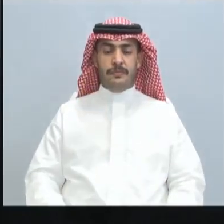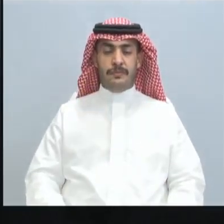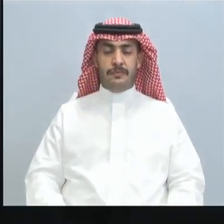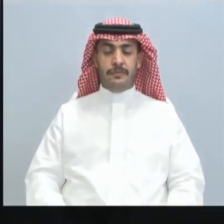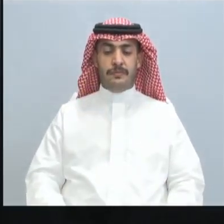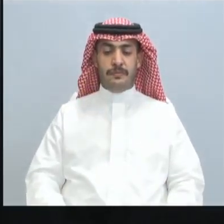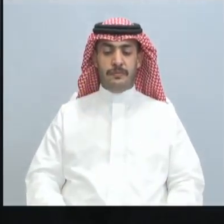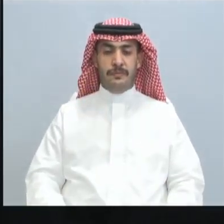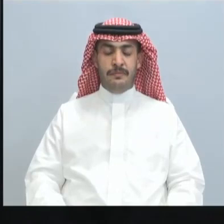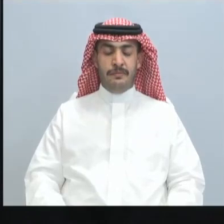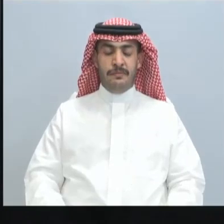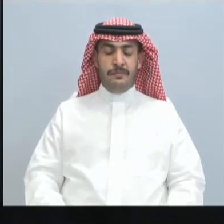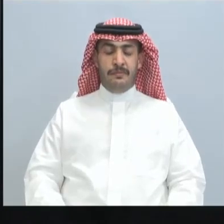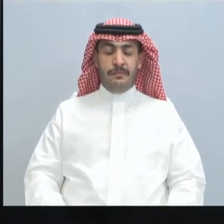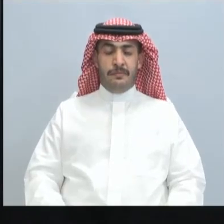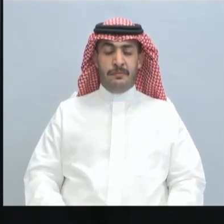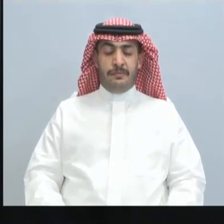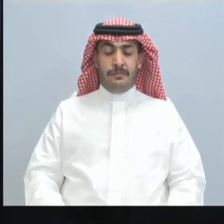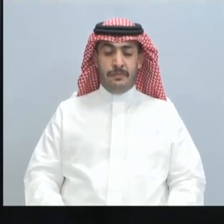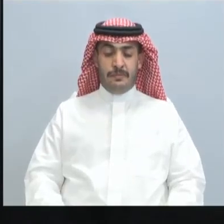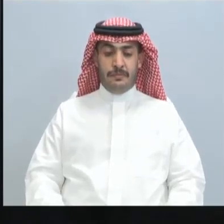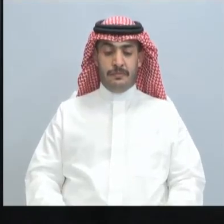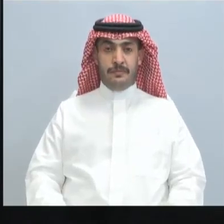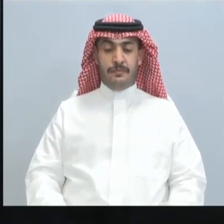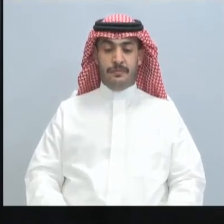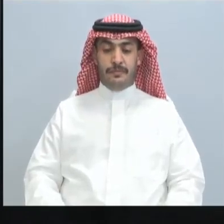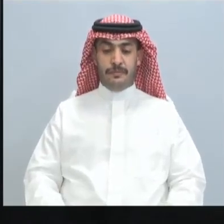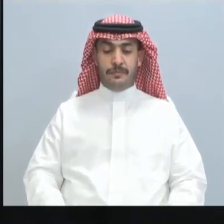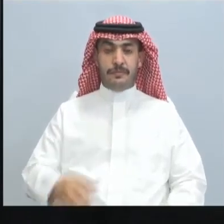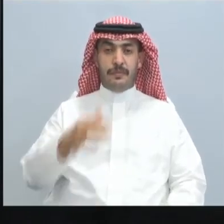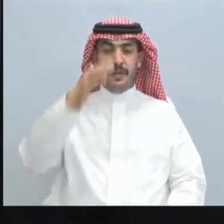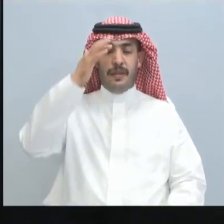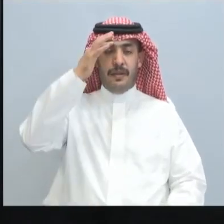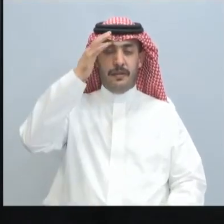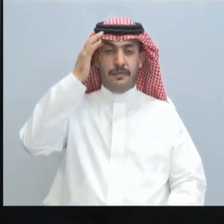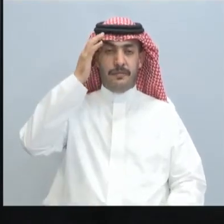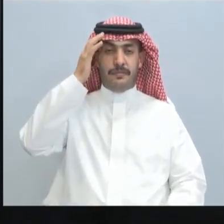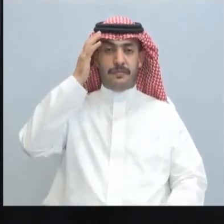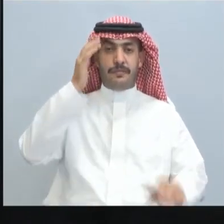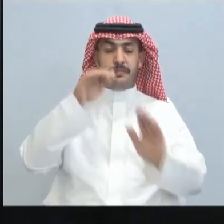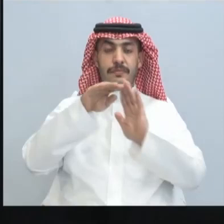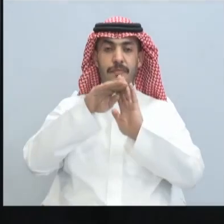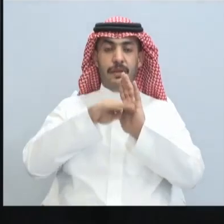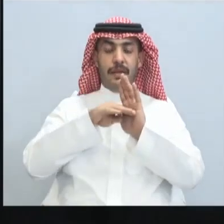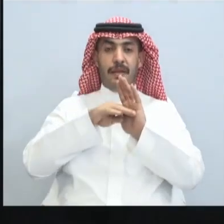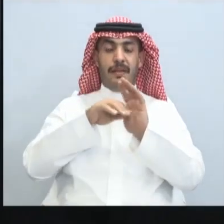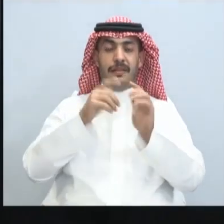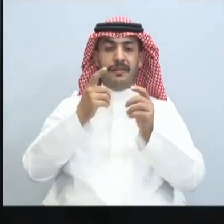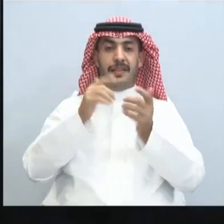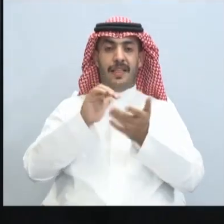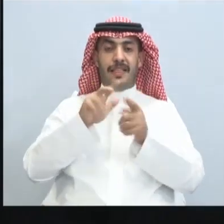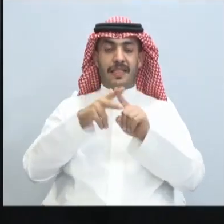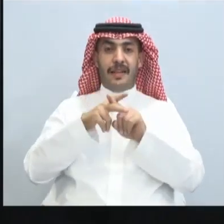يتم في التواصل فيما بينهم يعتبر من الكتابات الاداريه سواء كانت عبر الوسائل التقنيه كالبريد